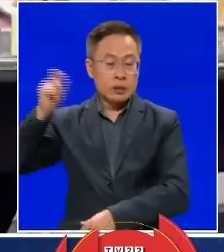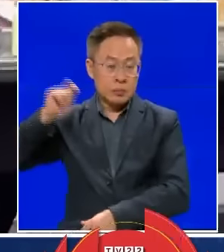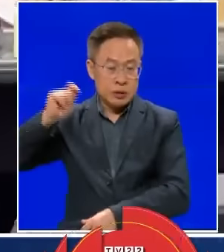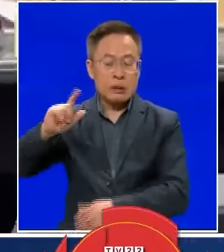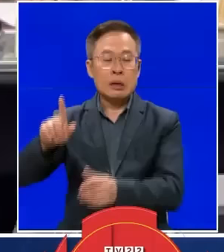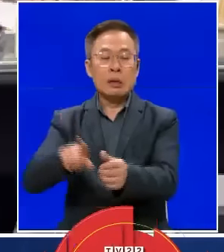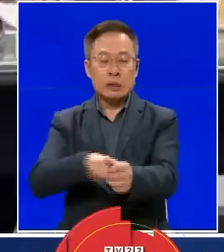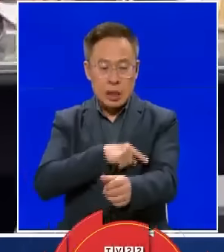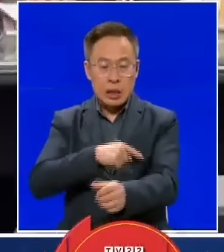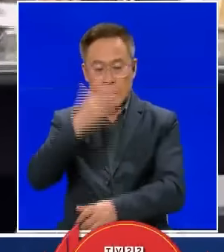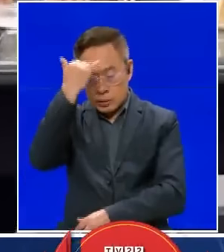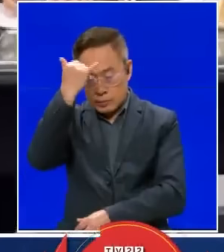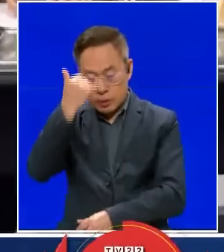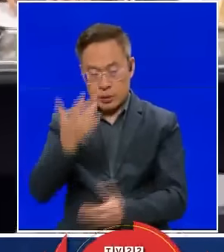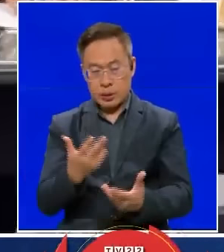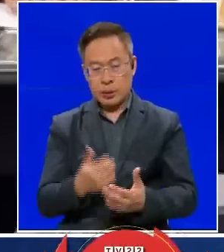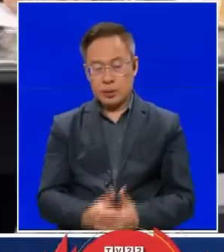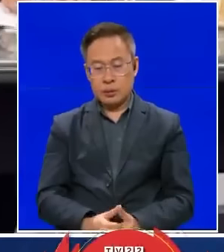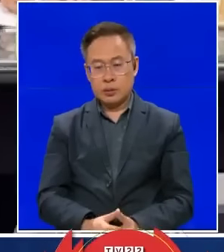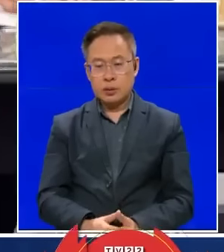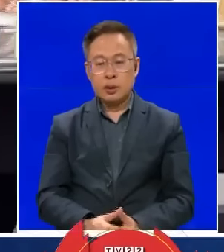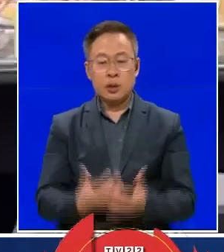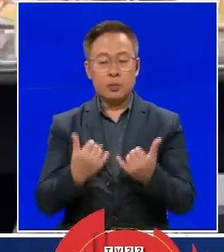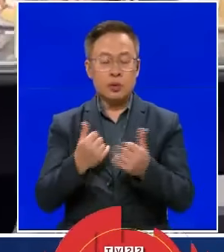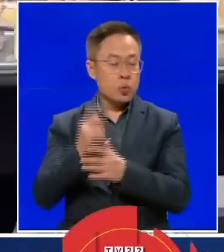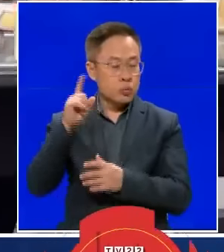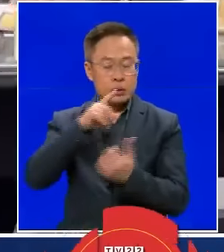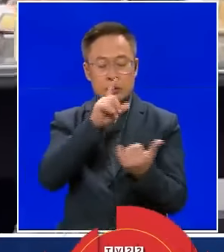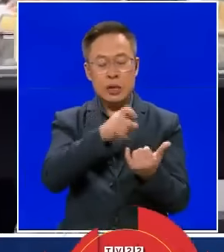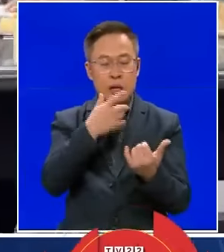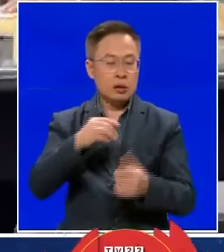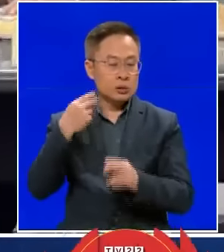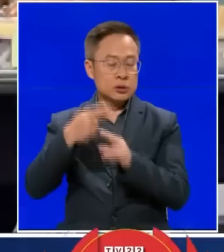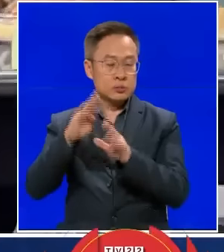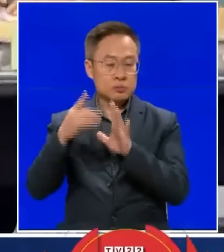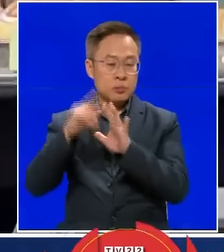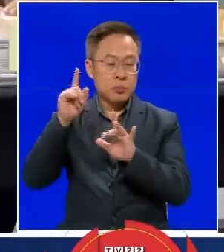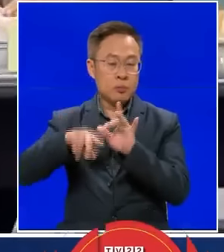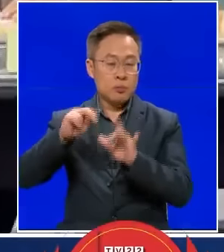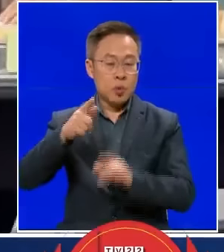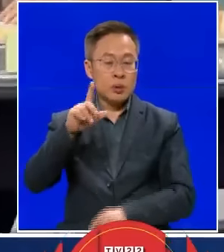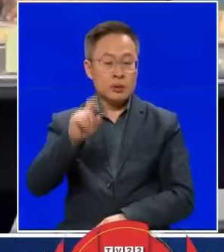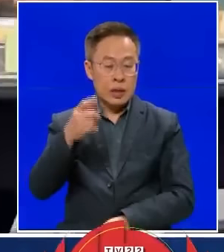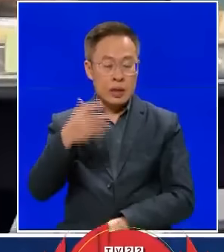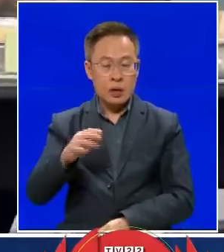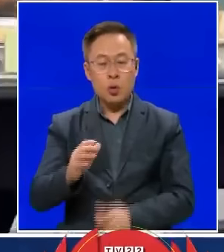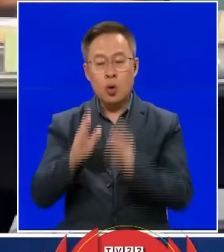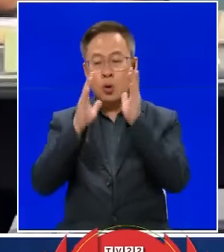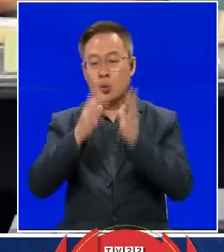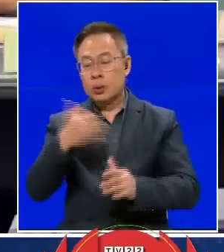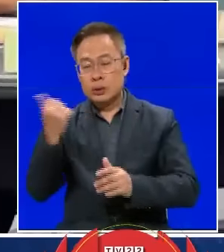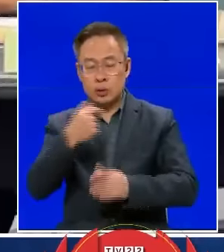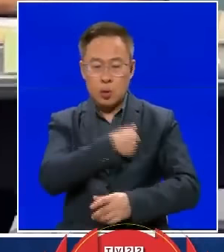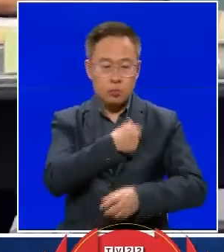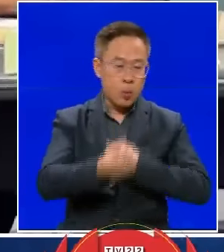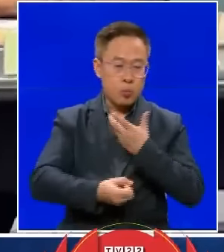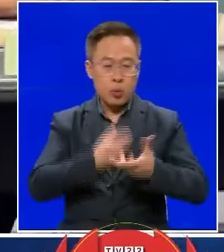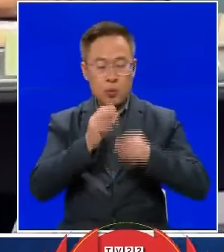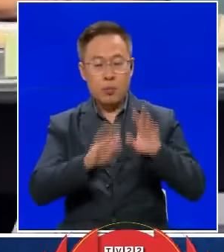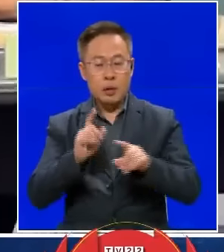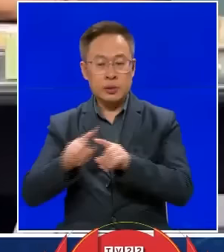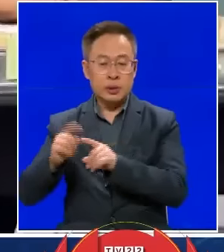จากที่น้องเสียชีวิตไปเนี่ยก็มีความเห็นตามมามากมายแล้วก็ความเห็นนึงที่จะเอามานำเสนอก็คือเรื่องของเอ่อการเสีย